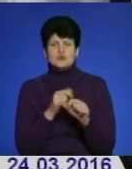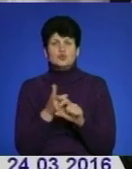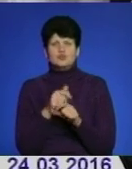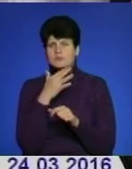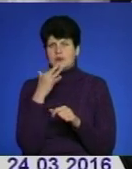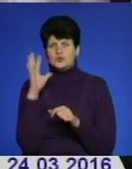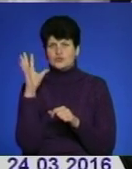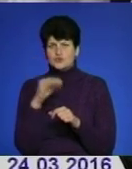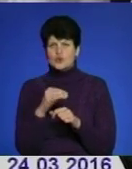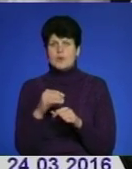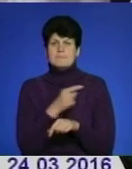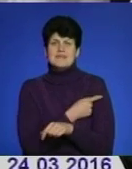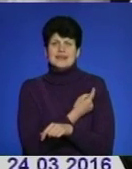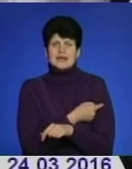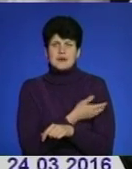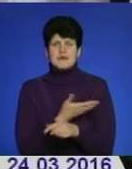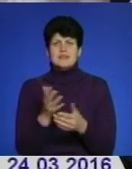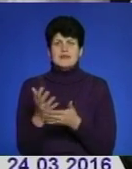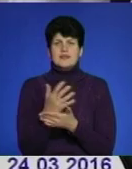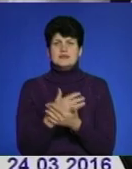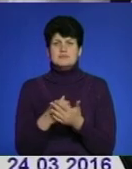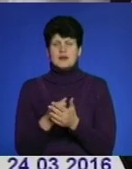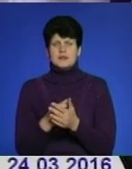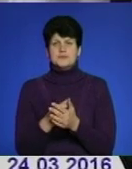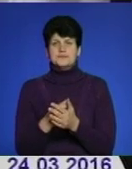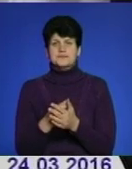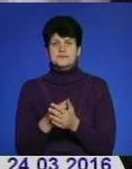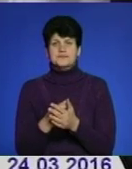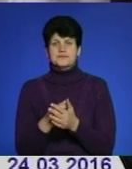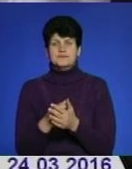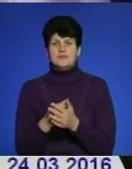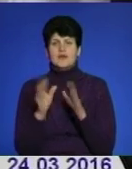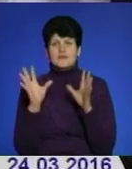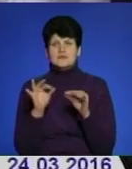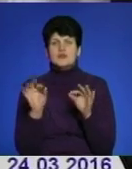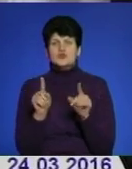багато всього, медикаменти назбирали і все, що саме необхідне.